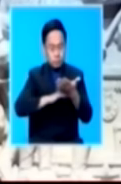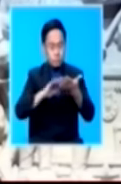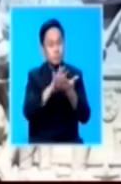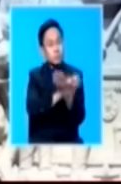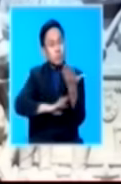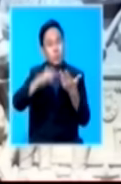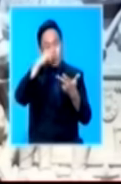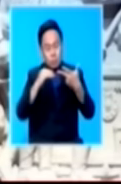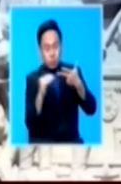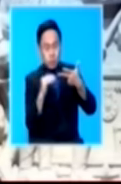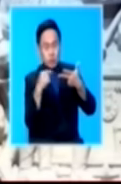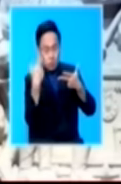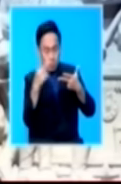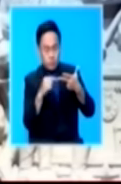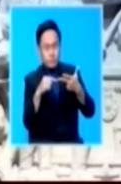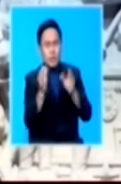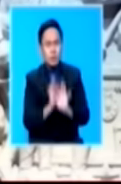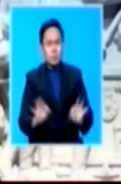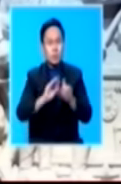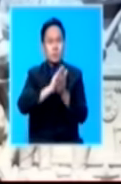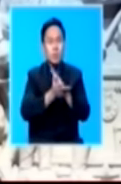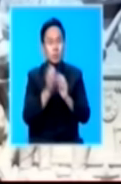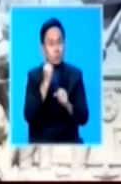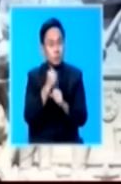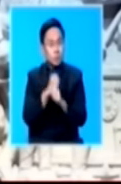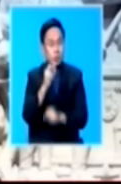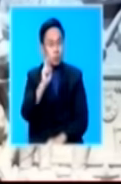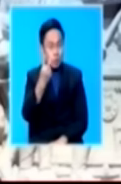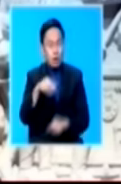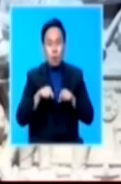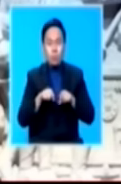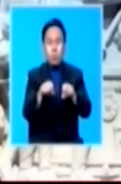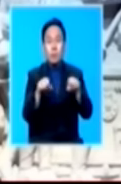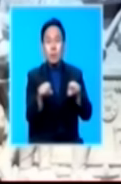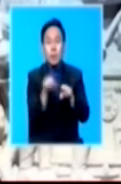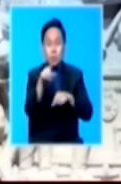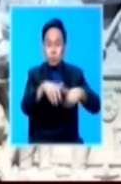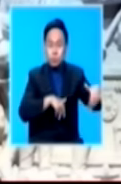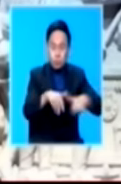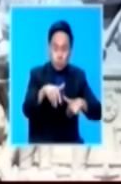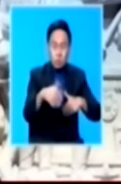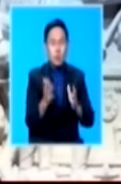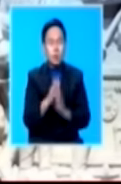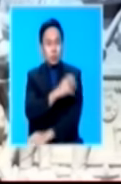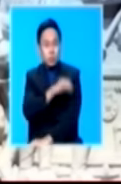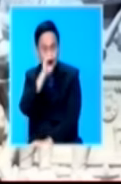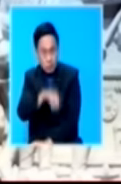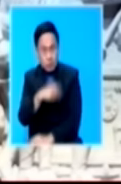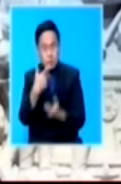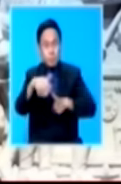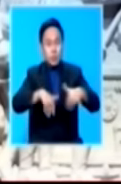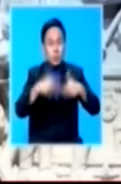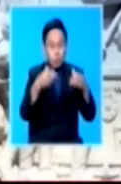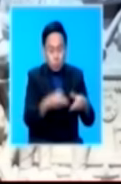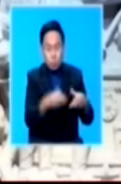ำคัญที่เราต้องไปรูปไปพร้อมกันด้วยนอกจากท้องถิ่นนอกจากชุมชนนอกจากประชาชนแต่ละกลุ่ม